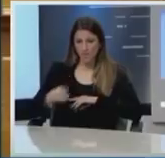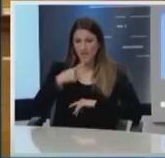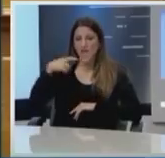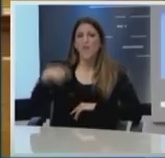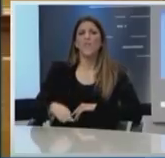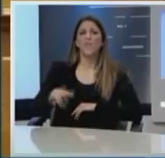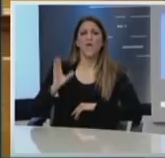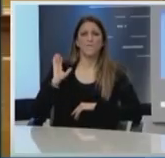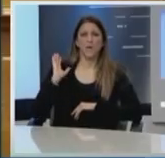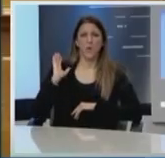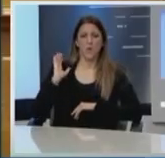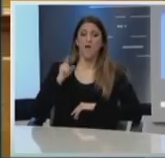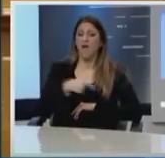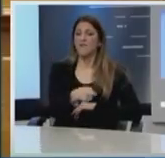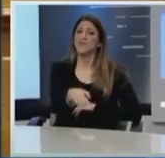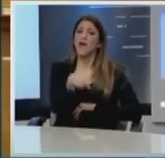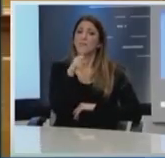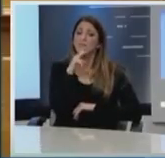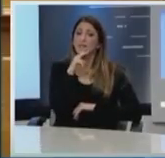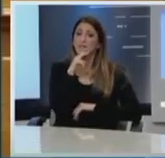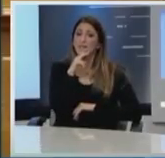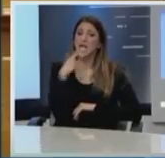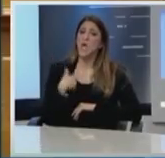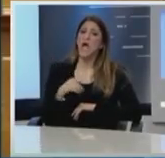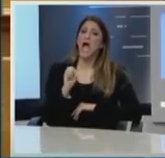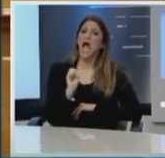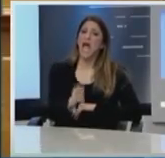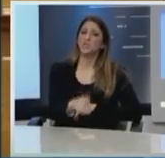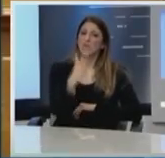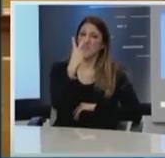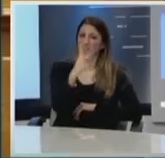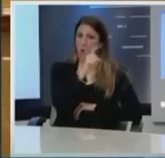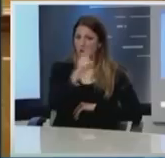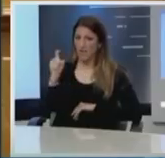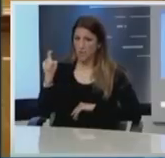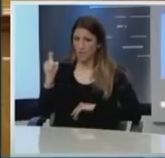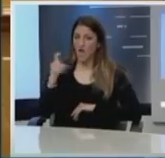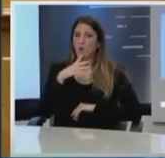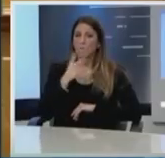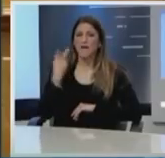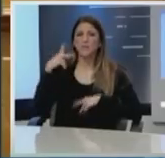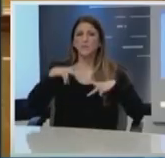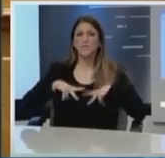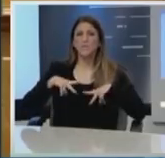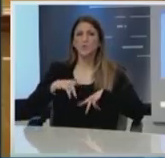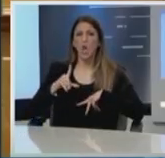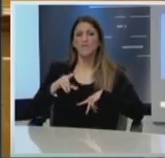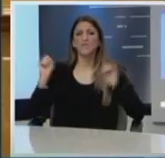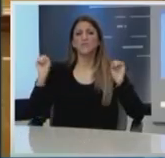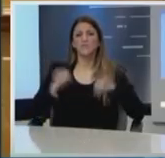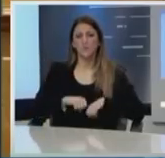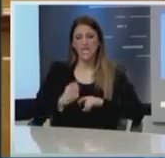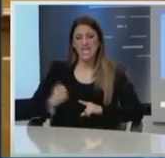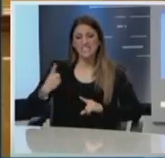αυτά τα λεφτά, του απαντούνε. Σου χαρίζουμε τα 2 εκατομμύρια που συμφώνησε ο Λοβέρδος, ο πρώην Υπουργός, και σου δίνουμε